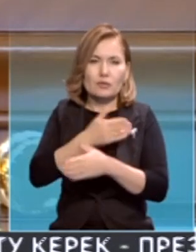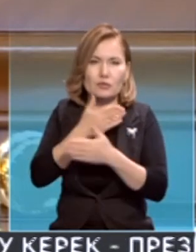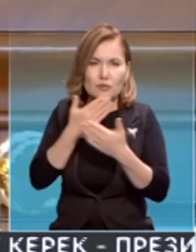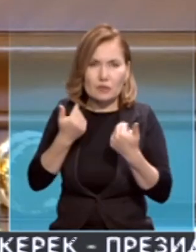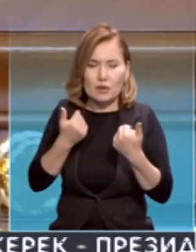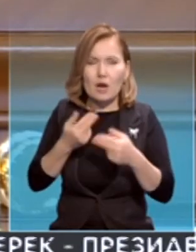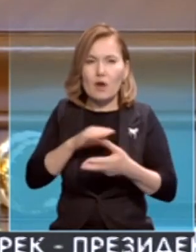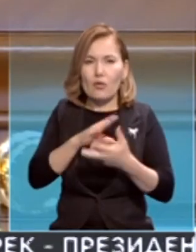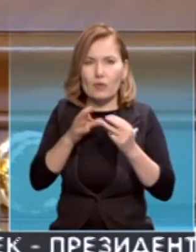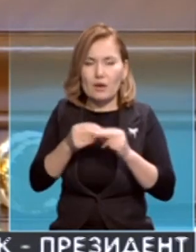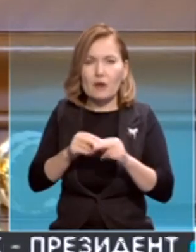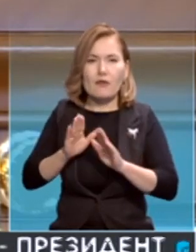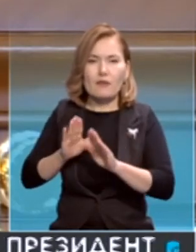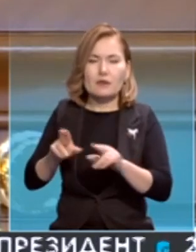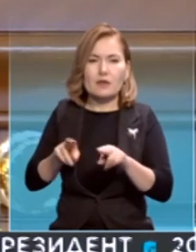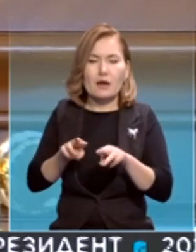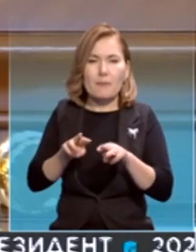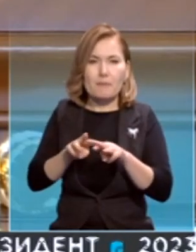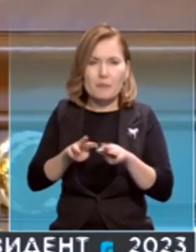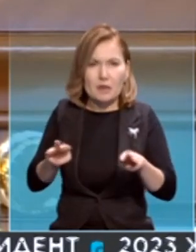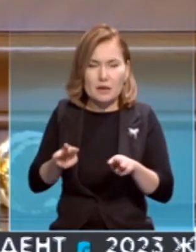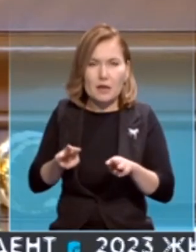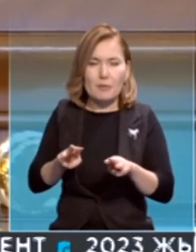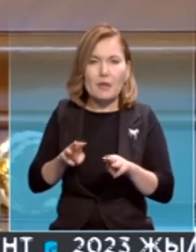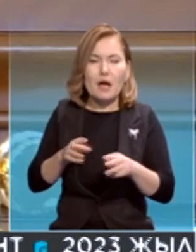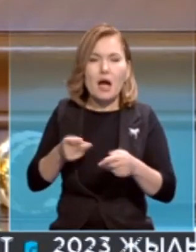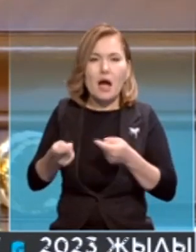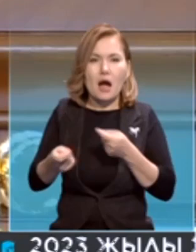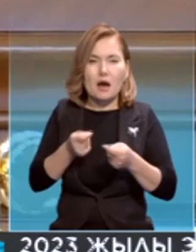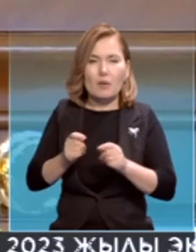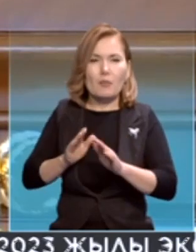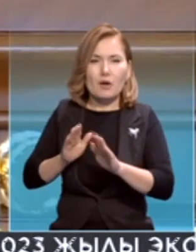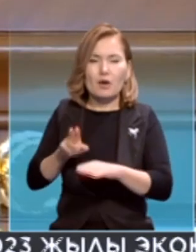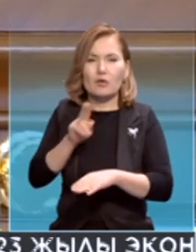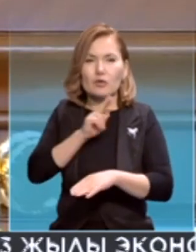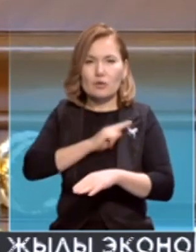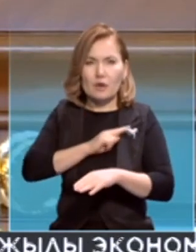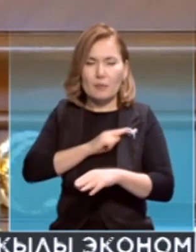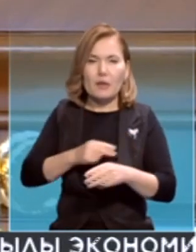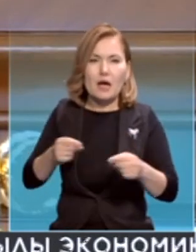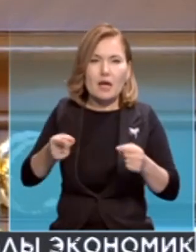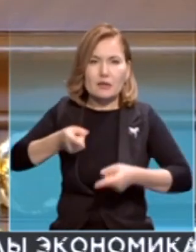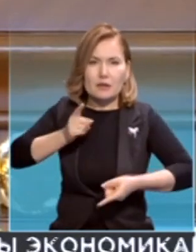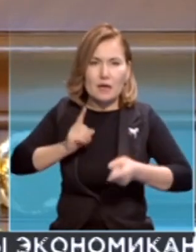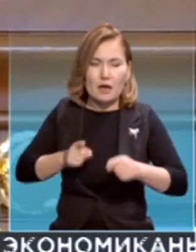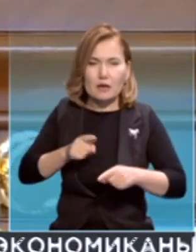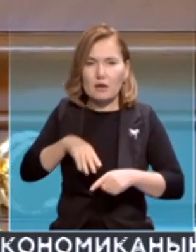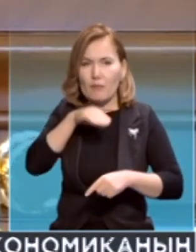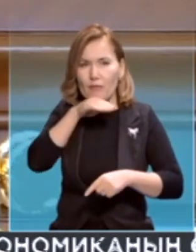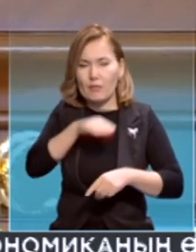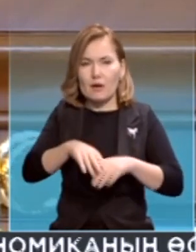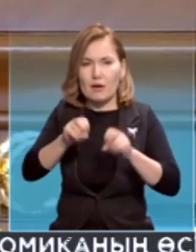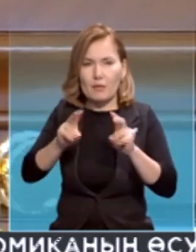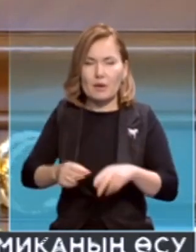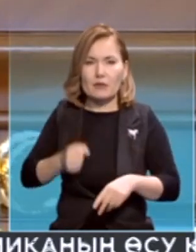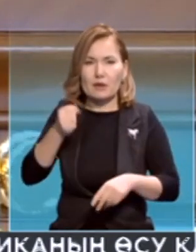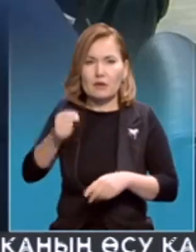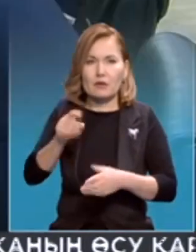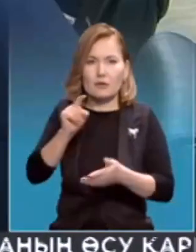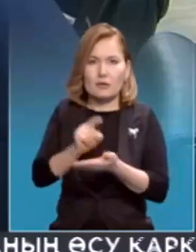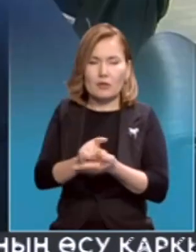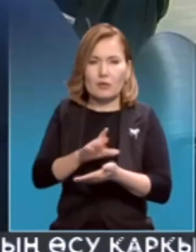болады. Вице-министр және әкім орынбасары лауазымдарына нағыз кәсіби мамандар тағайындалуға